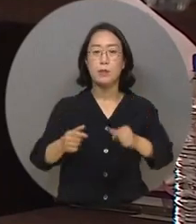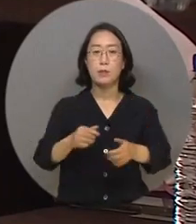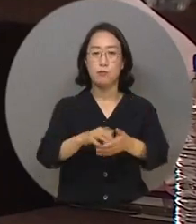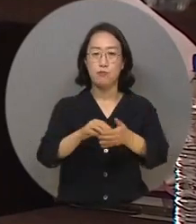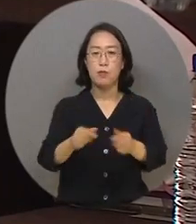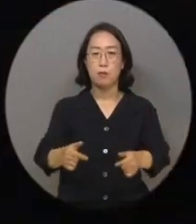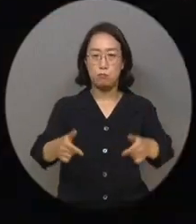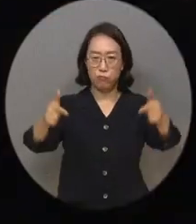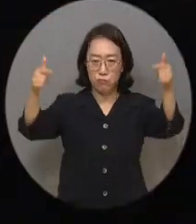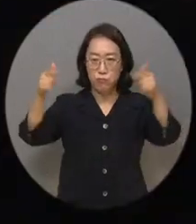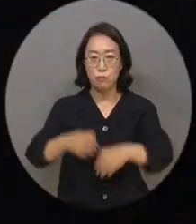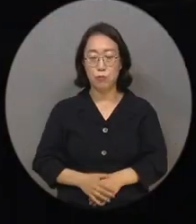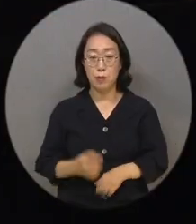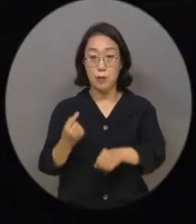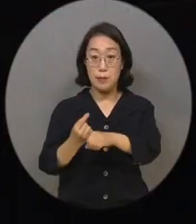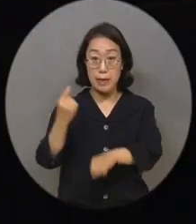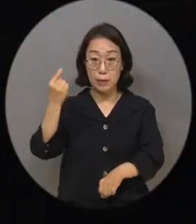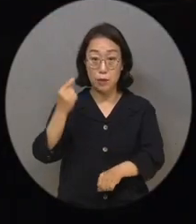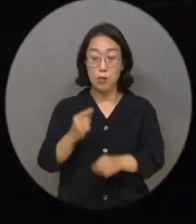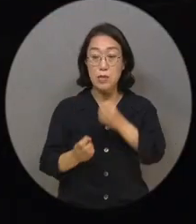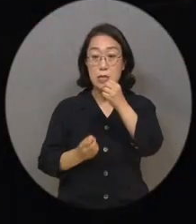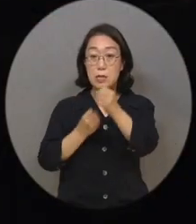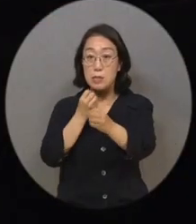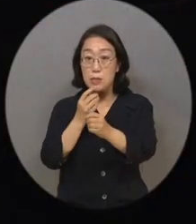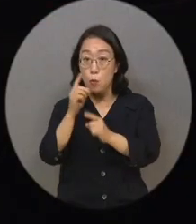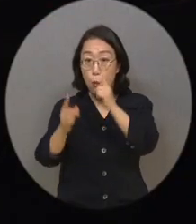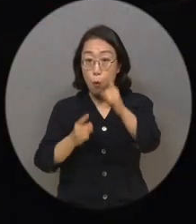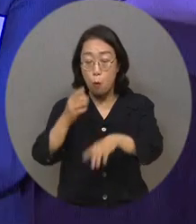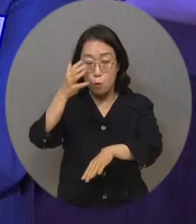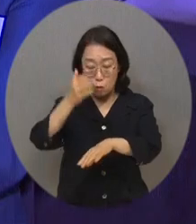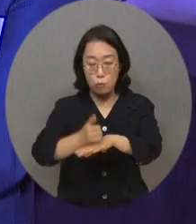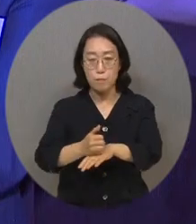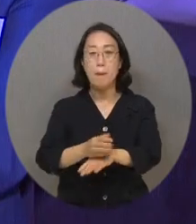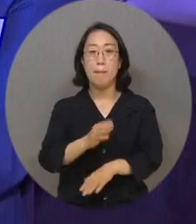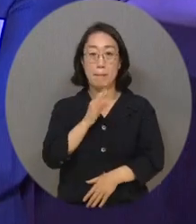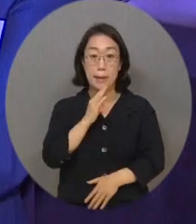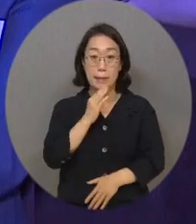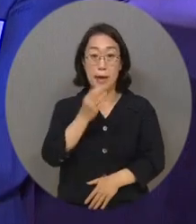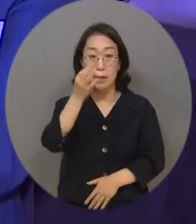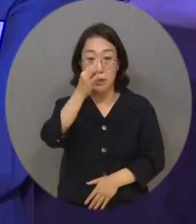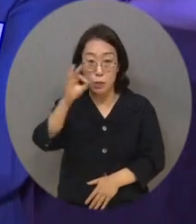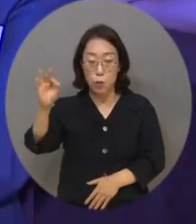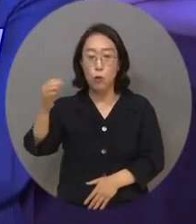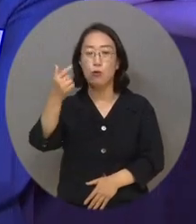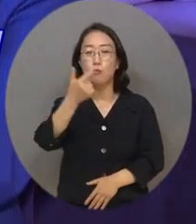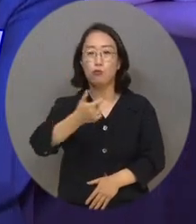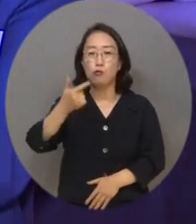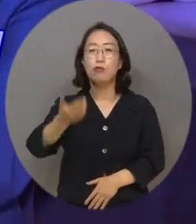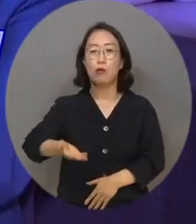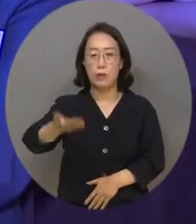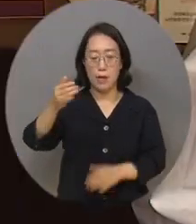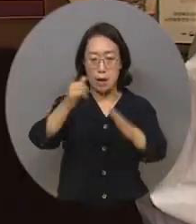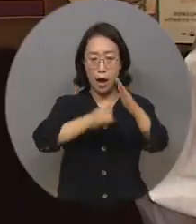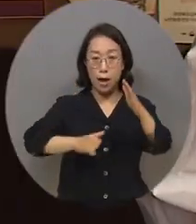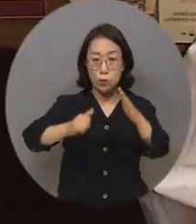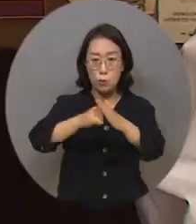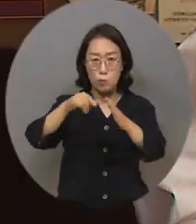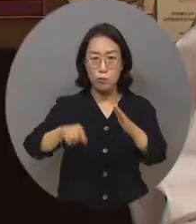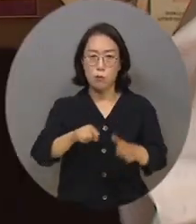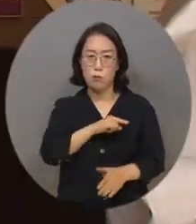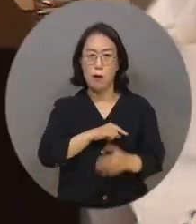증가했습니다 지난해 발생한 노인학대 판정 사례는 6807건으로 특히 가정에서의 학대가